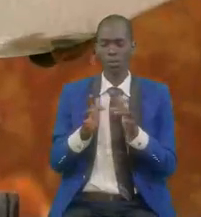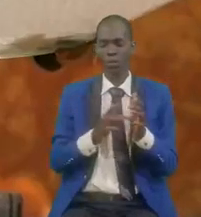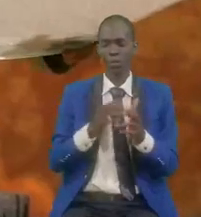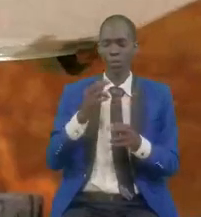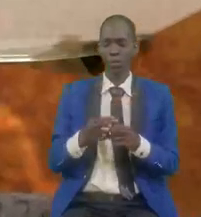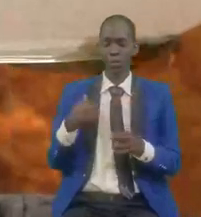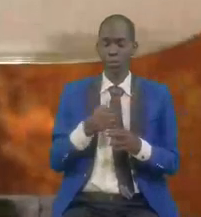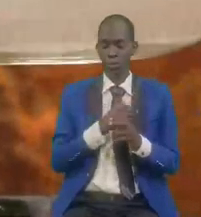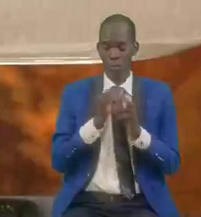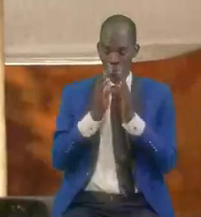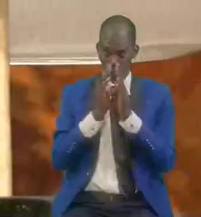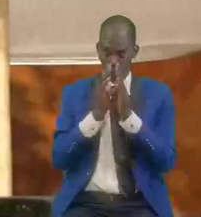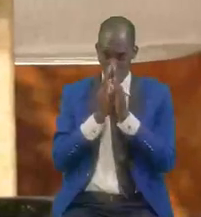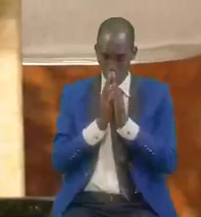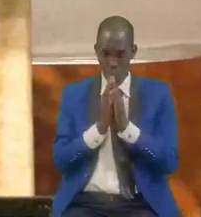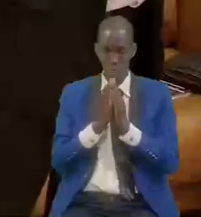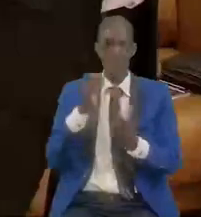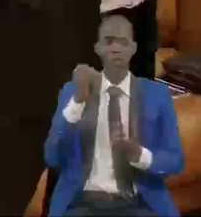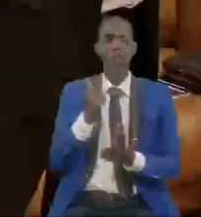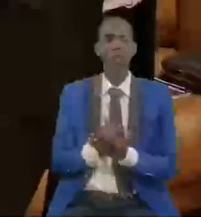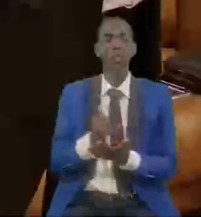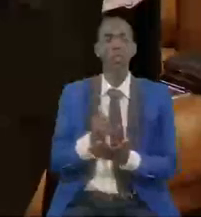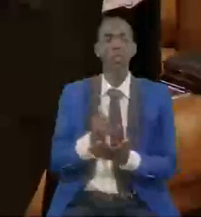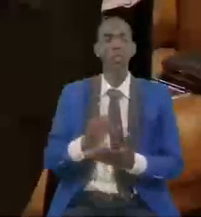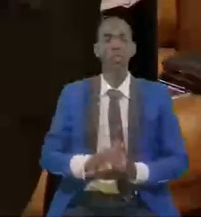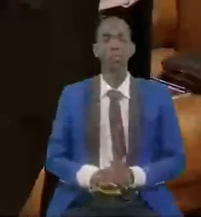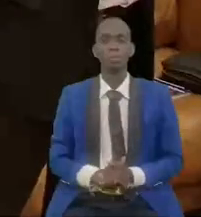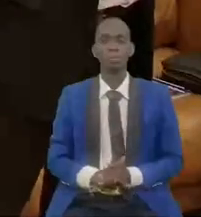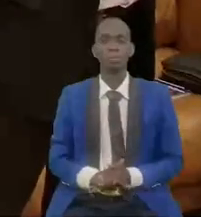nom de Jésus, nous prions.